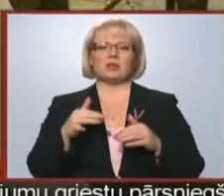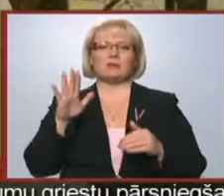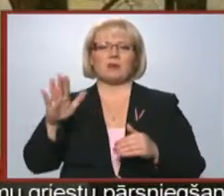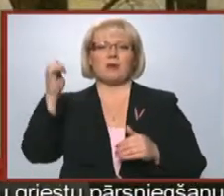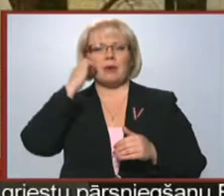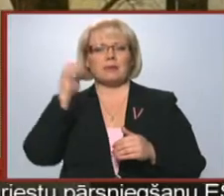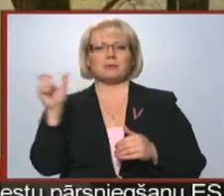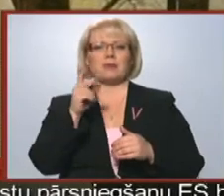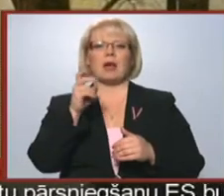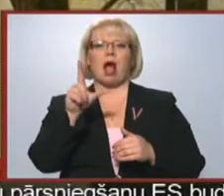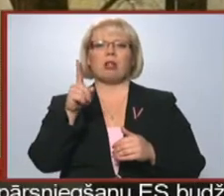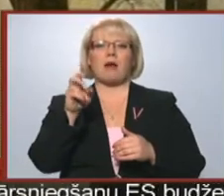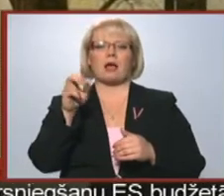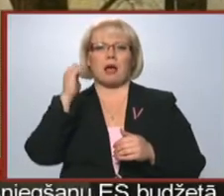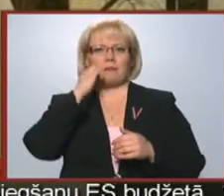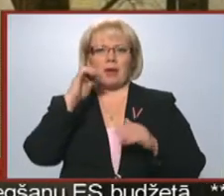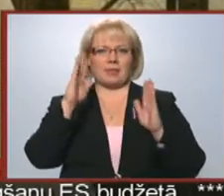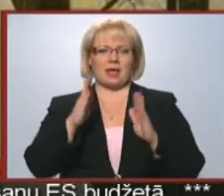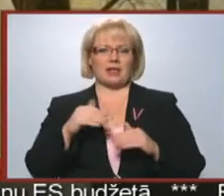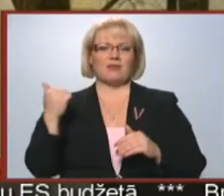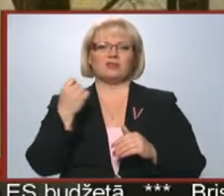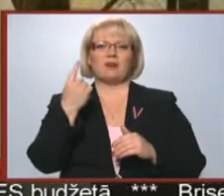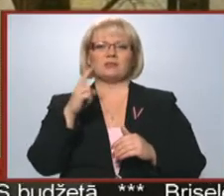pulkvežu Oskara Kalpaka pieminekļa. Viņš pats gan